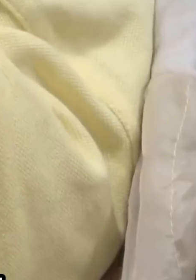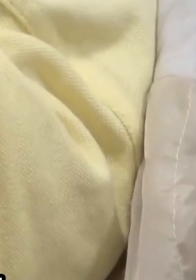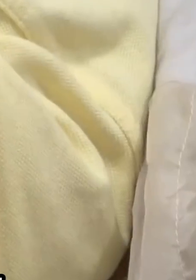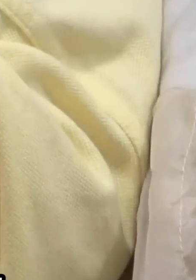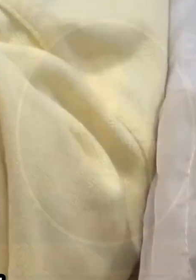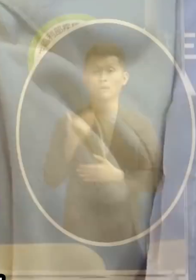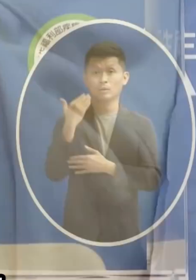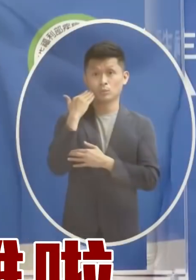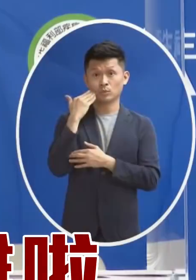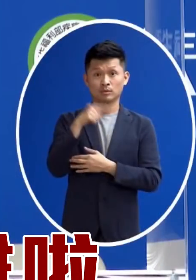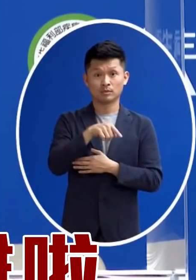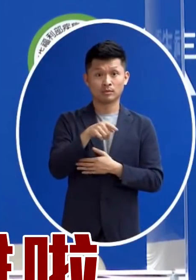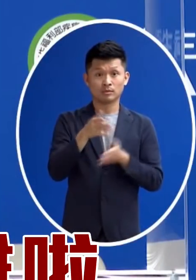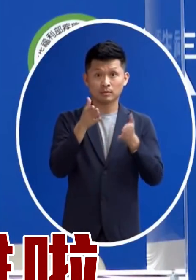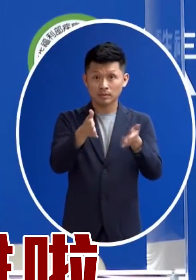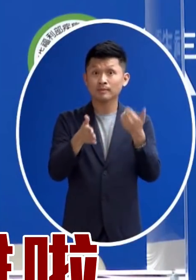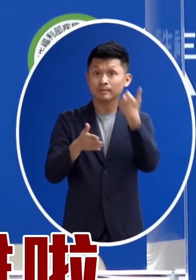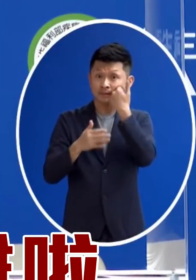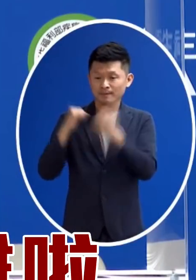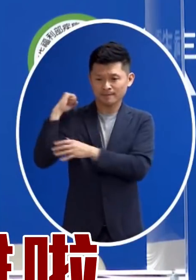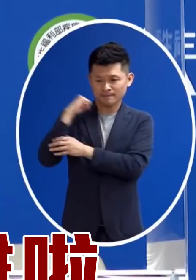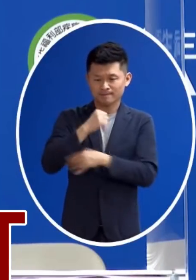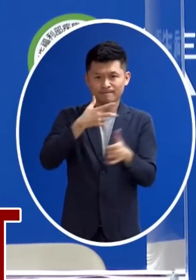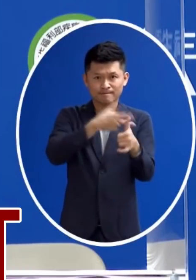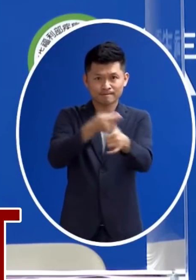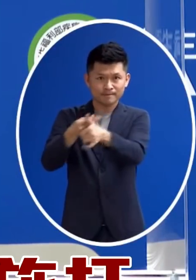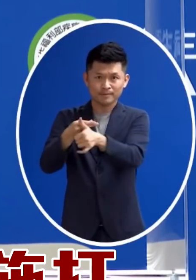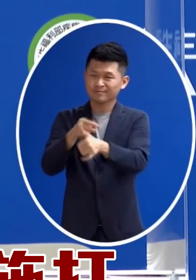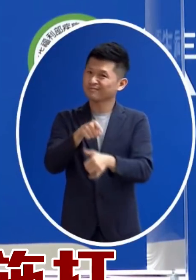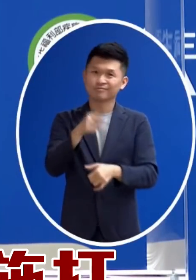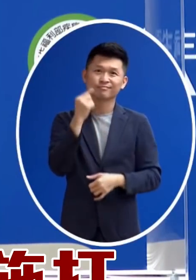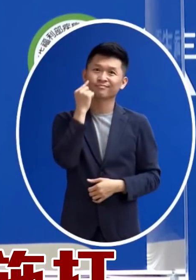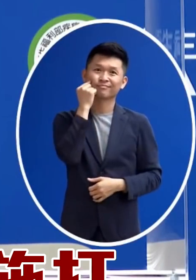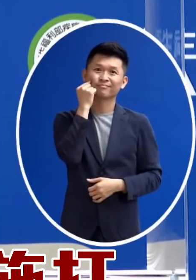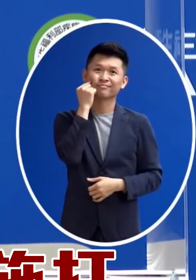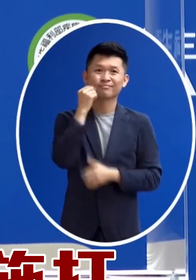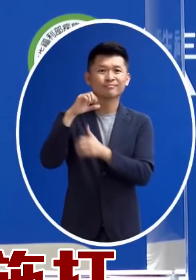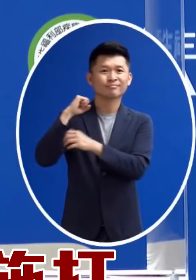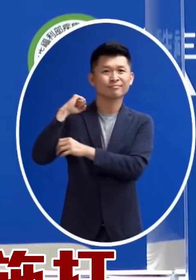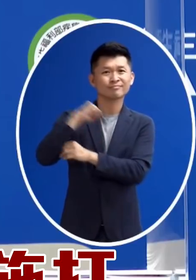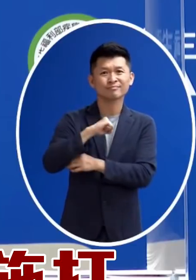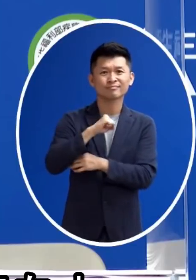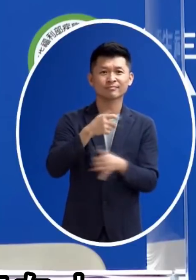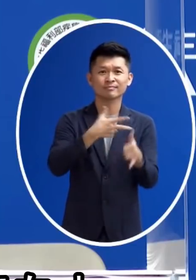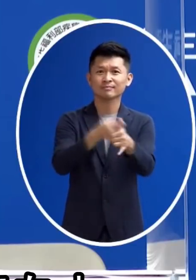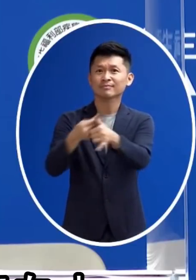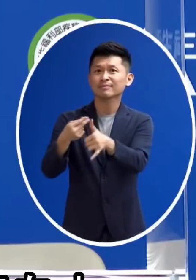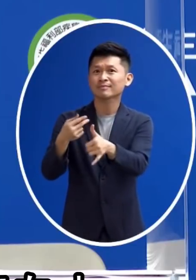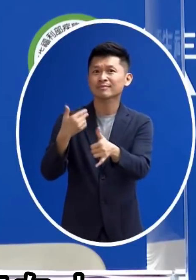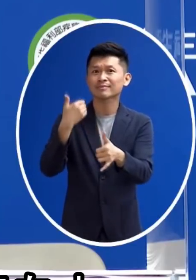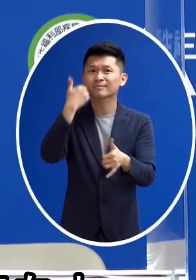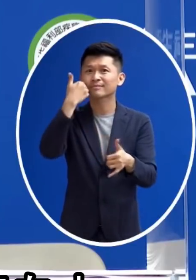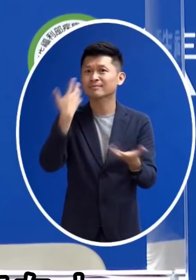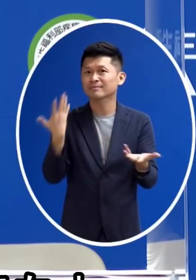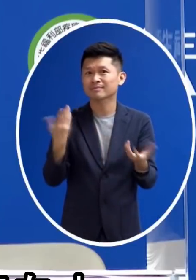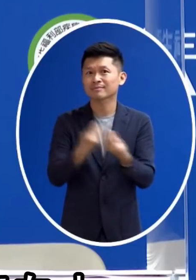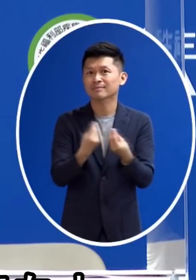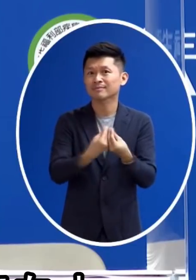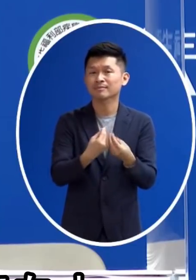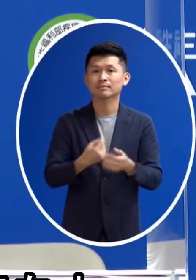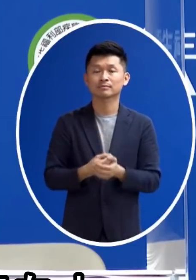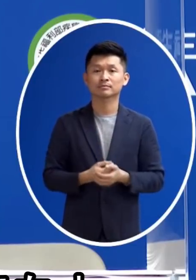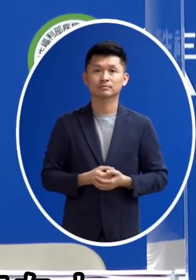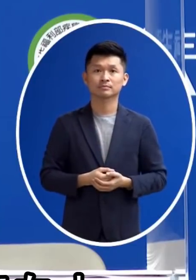群施打呢？ 强制施打很难的哈，强制施打你要去哪里强制施打哈？你光是大家